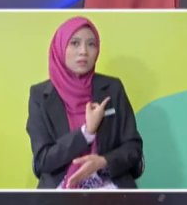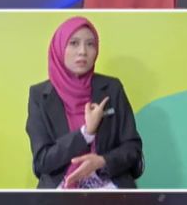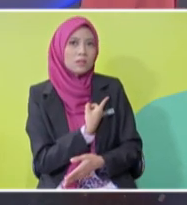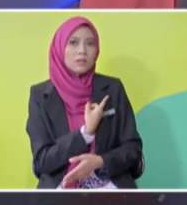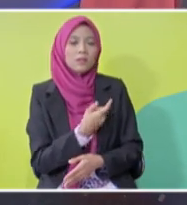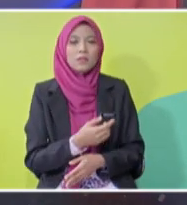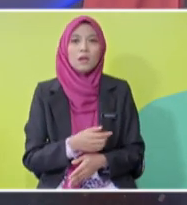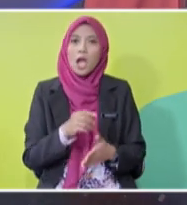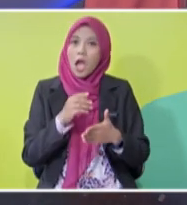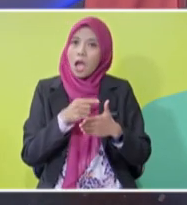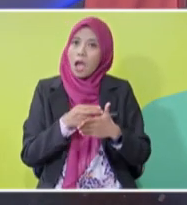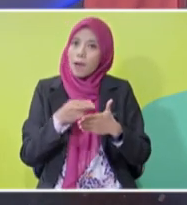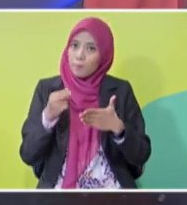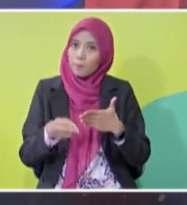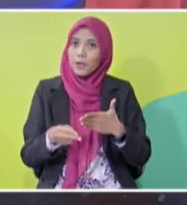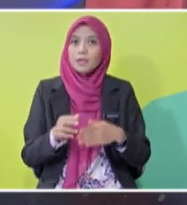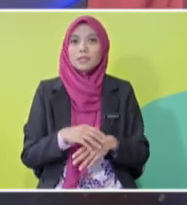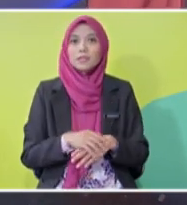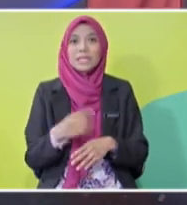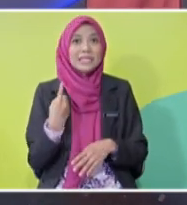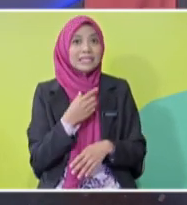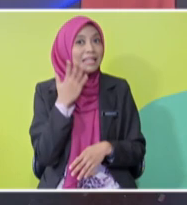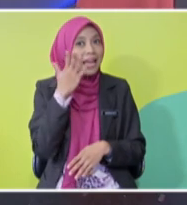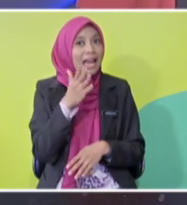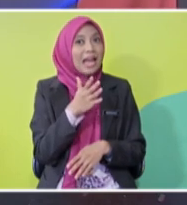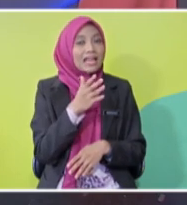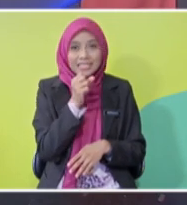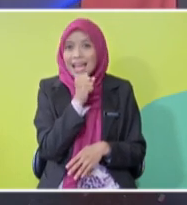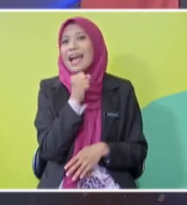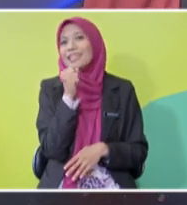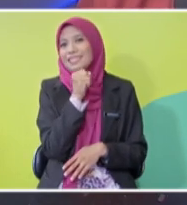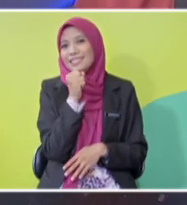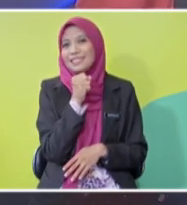kata kita sajikan satu persebaran yang khas untuk mereka di rumah